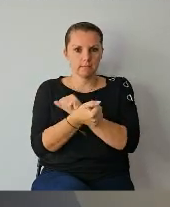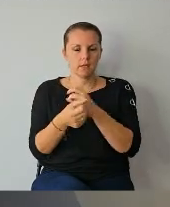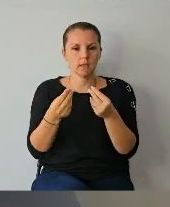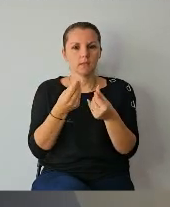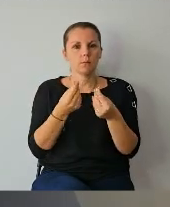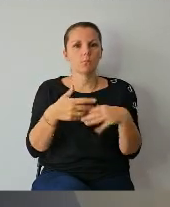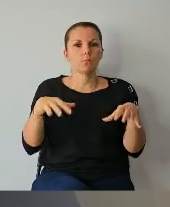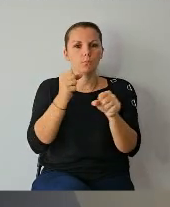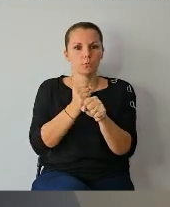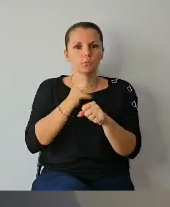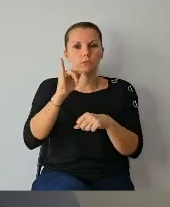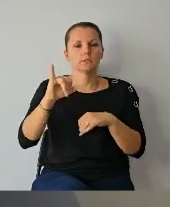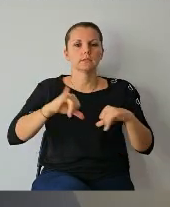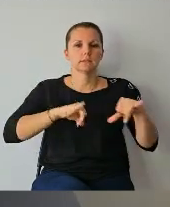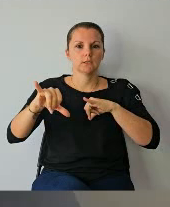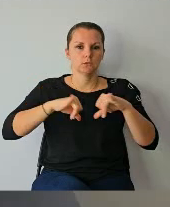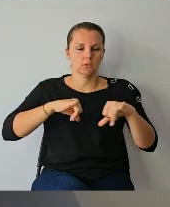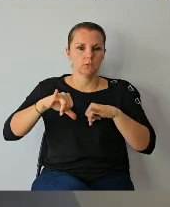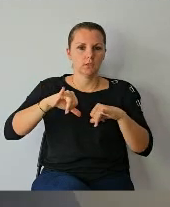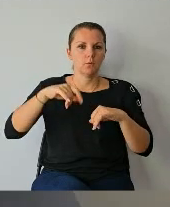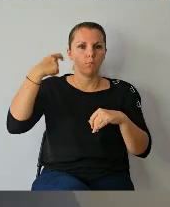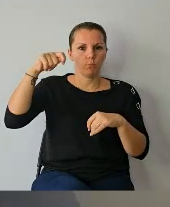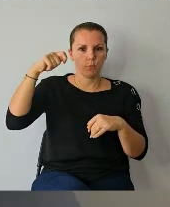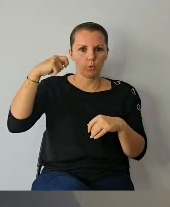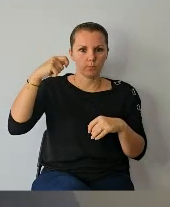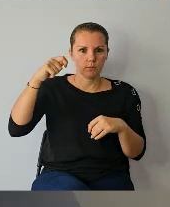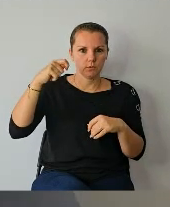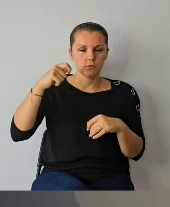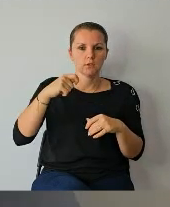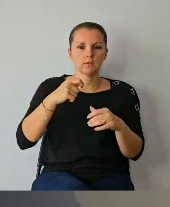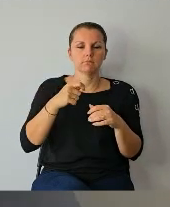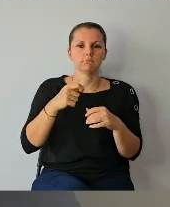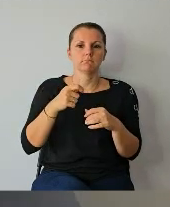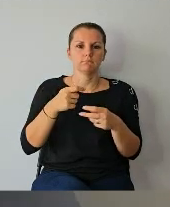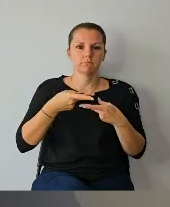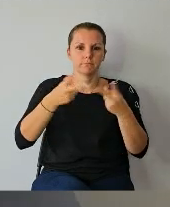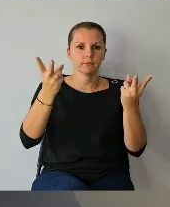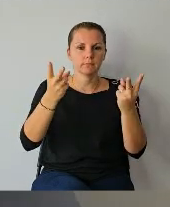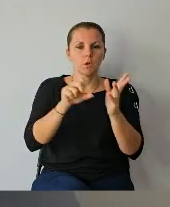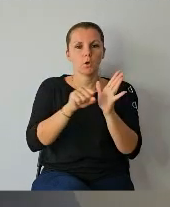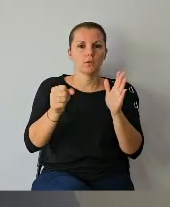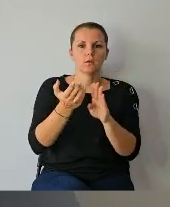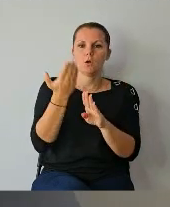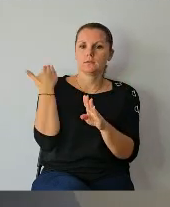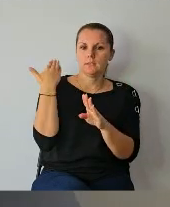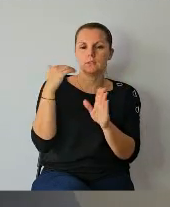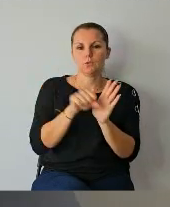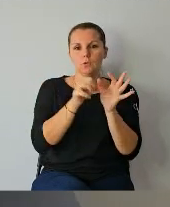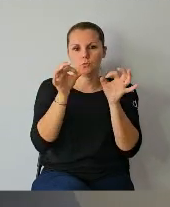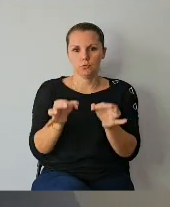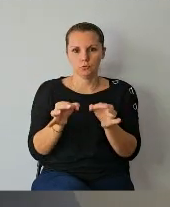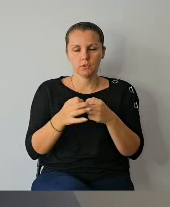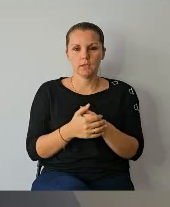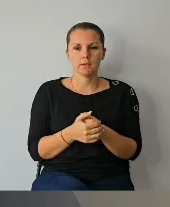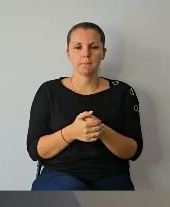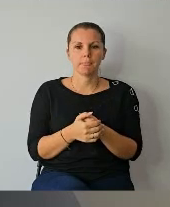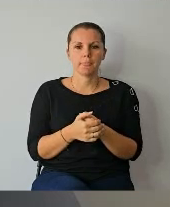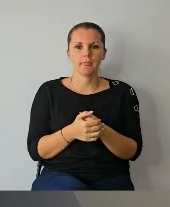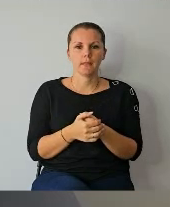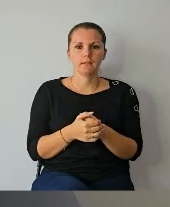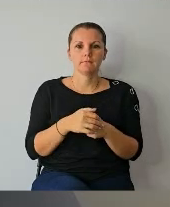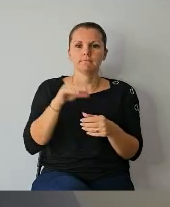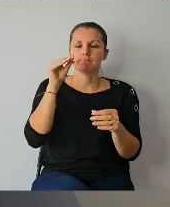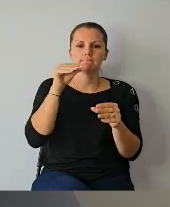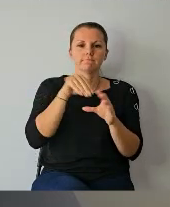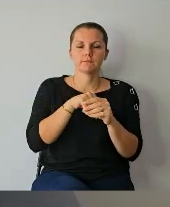budżecie i zarządzeniami burmistrza wydanymi w okresie od ostatniej uchwały do dnia dzisiejszego. W